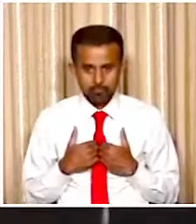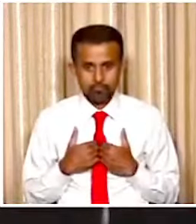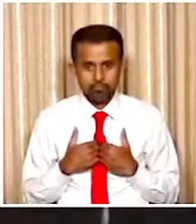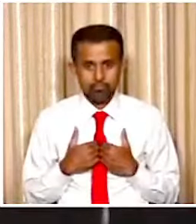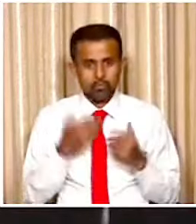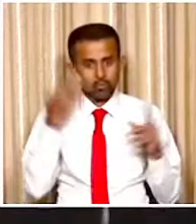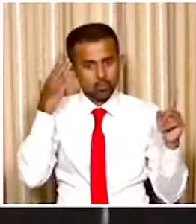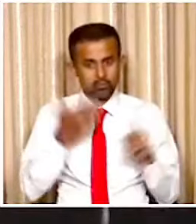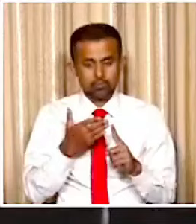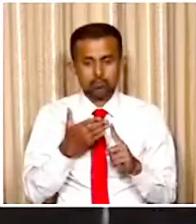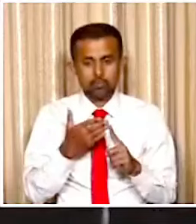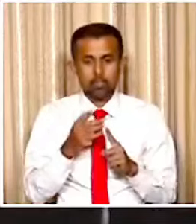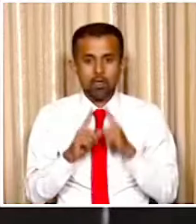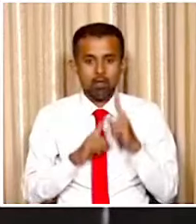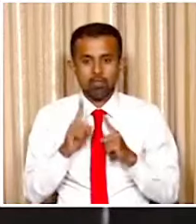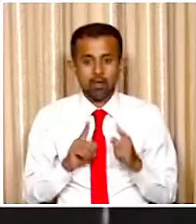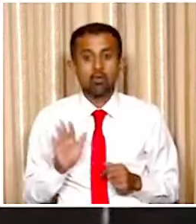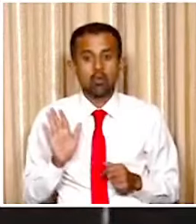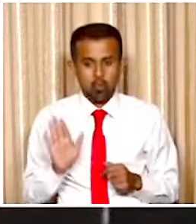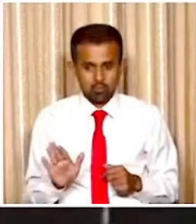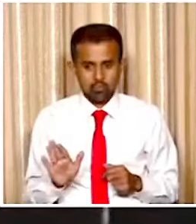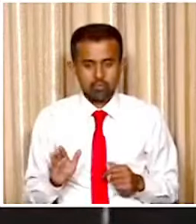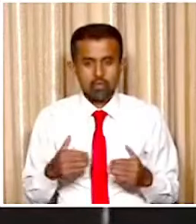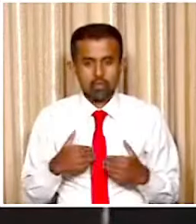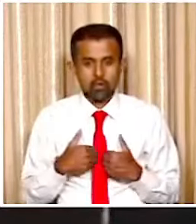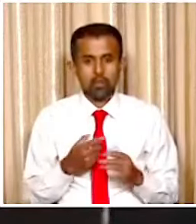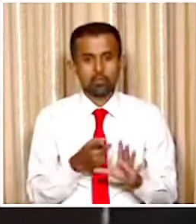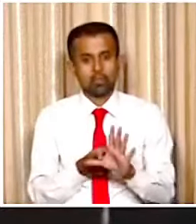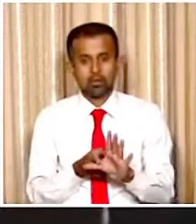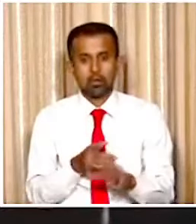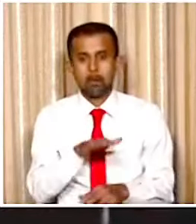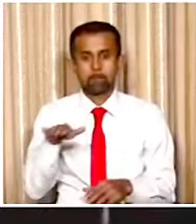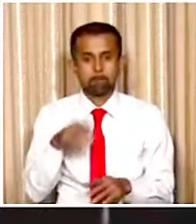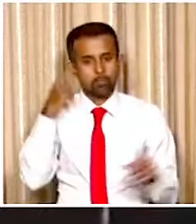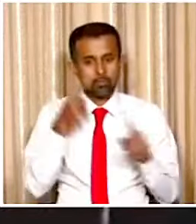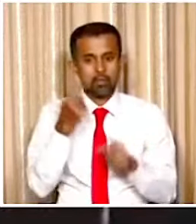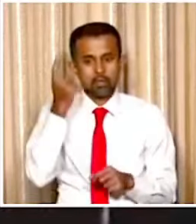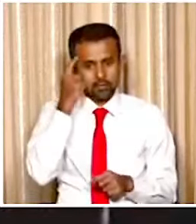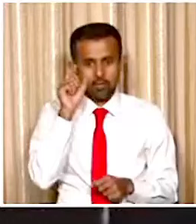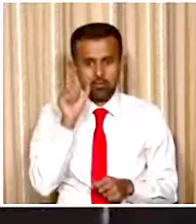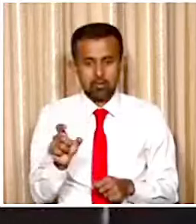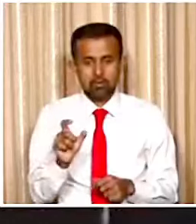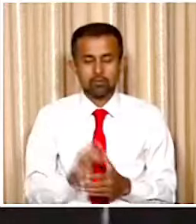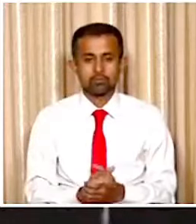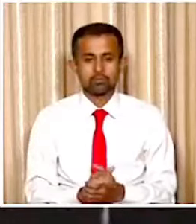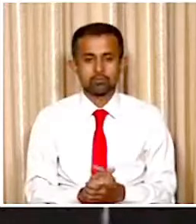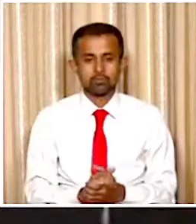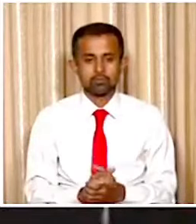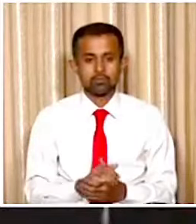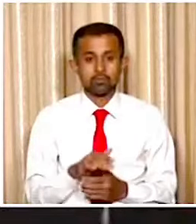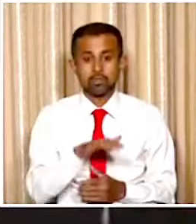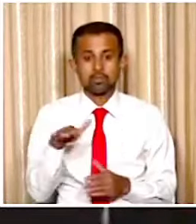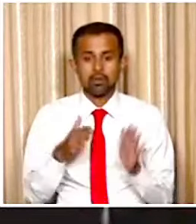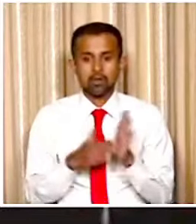මේ පිළිබඳව කතා කරන්න ඕනේ විශේෂයෙන් අපේ තරුණ ප්‍රජාව ගැන කල්පනා කරලා දැන් මේ සමාජ